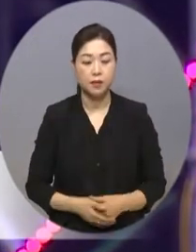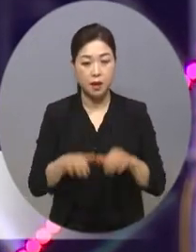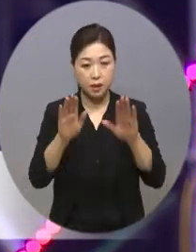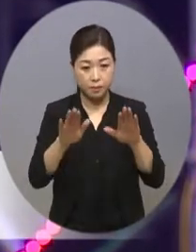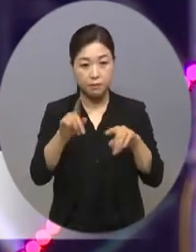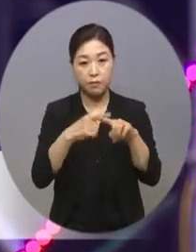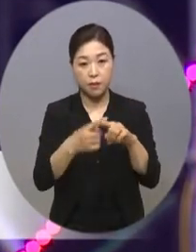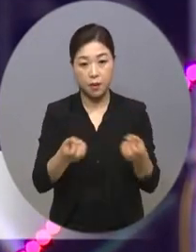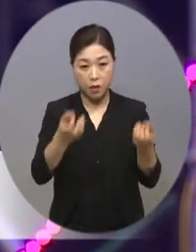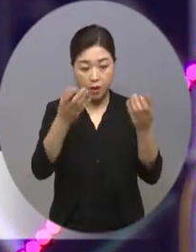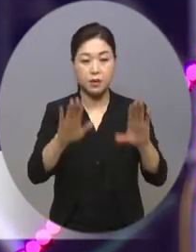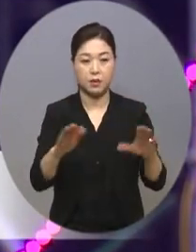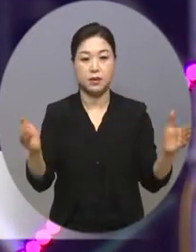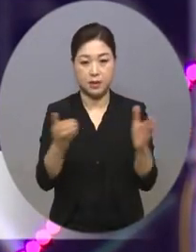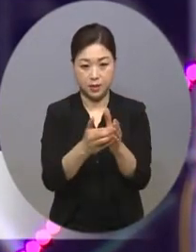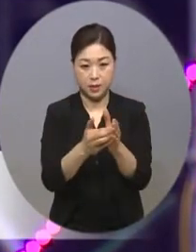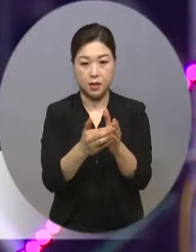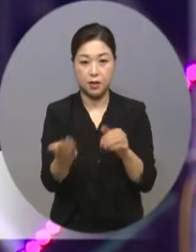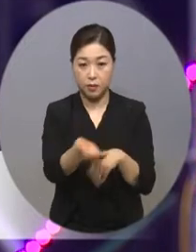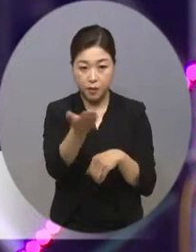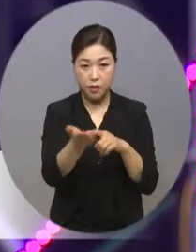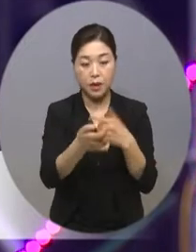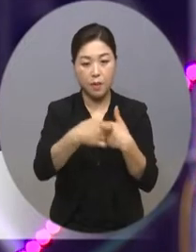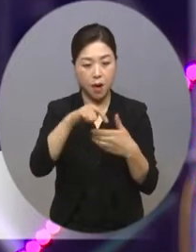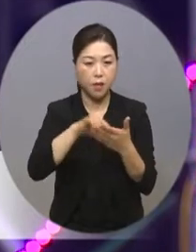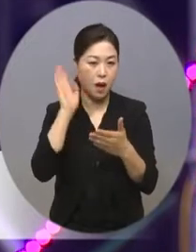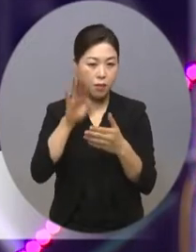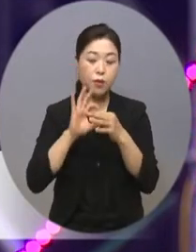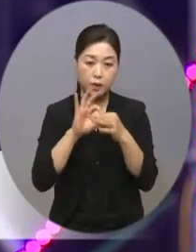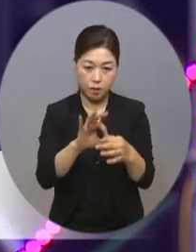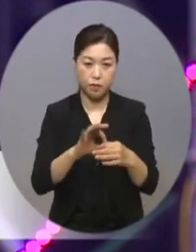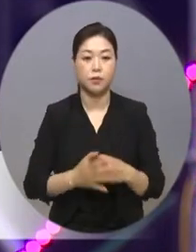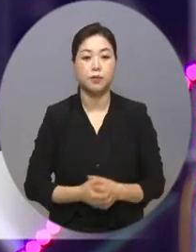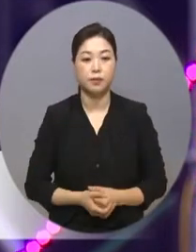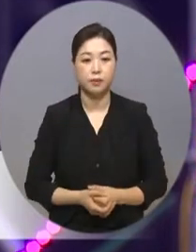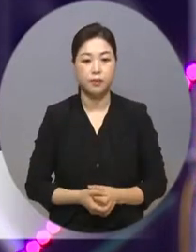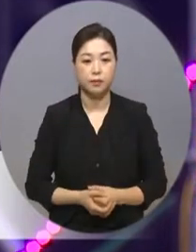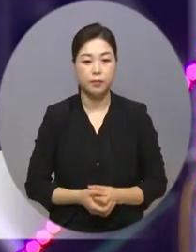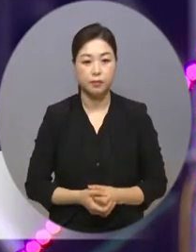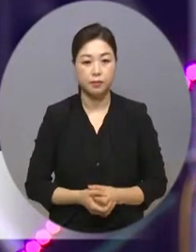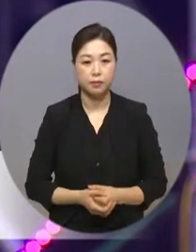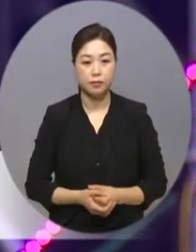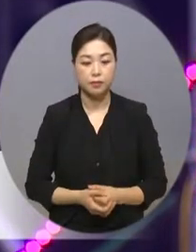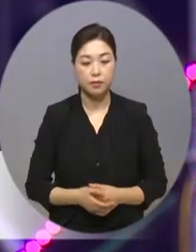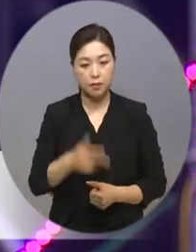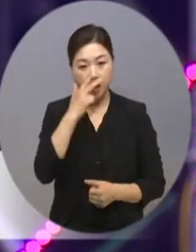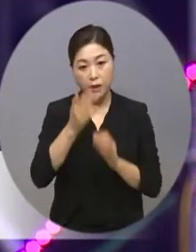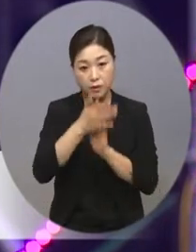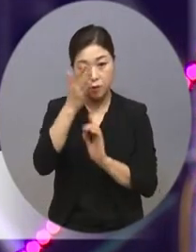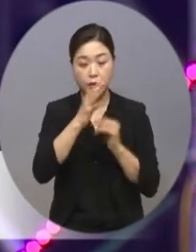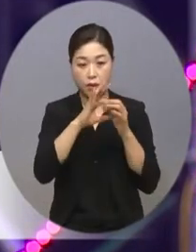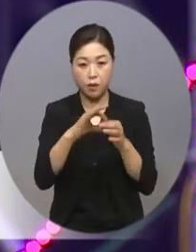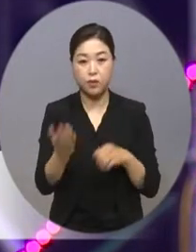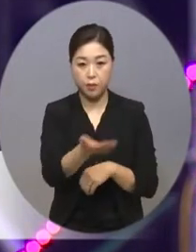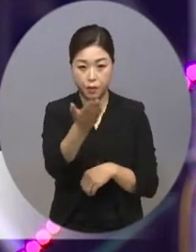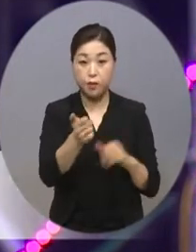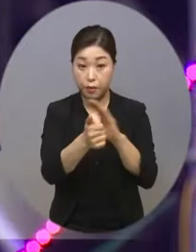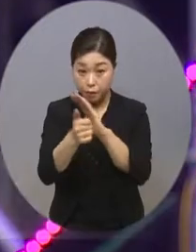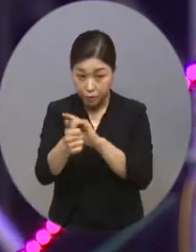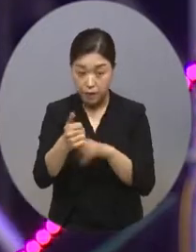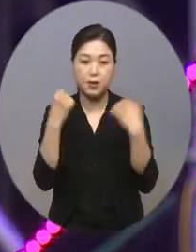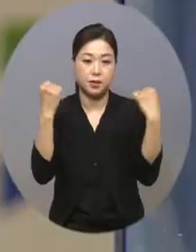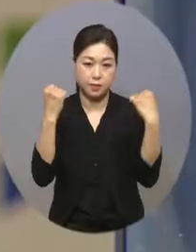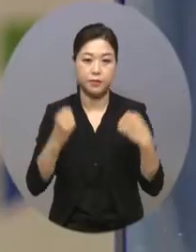오늘 대회는 여기서 끝나지만 선수들의 열정은 앞으로도 계속될 것이라고 확신합니다. 우리 평택시도 계속 여러분들을